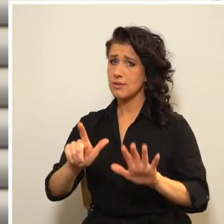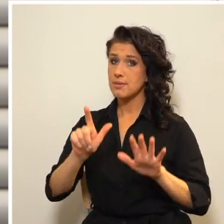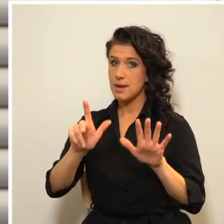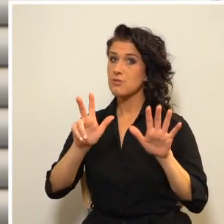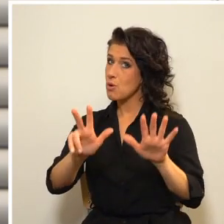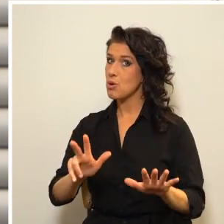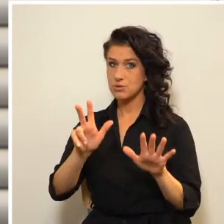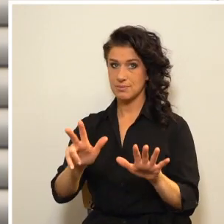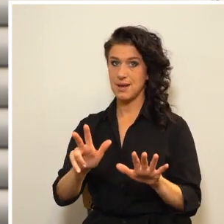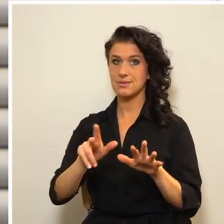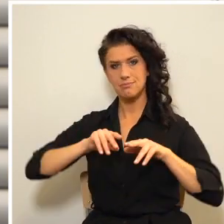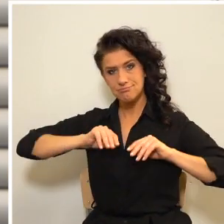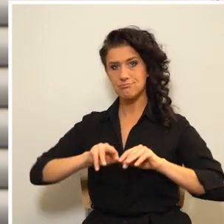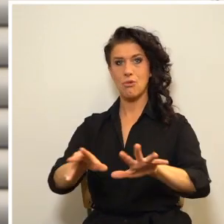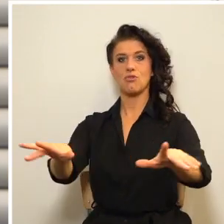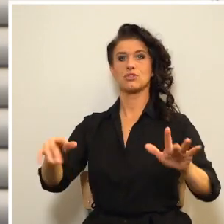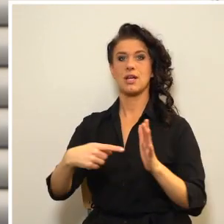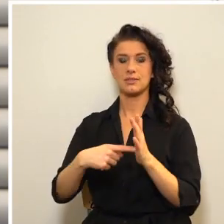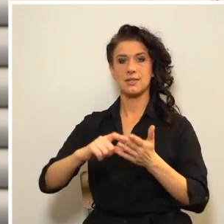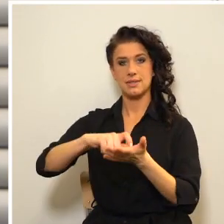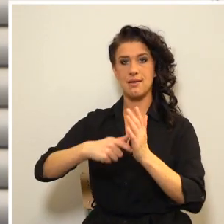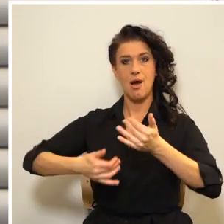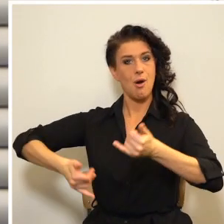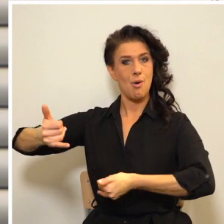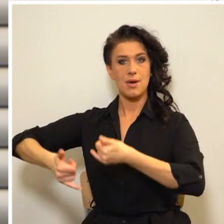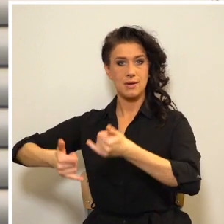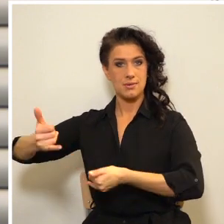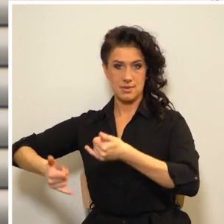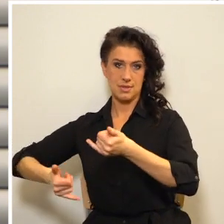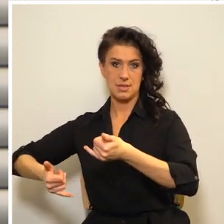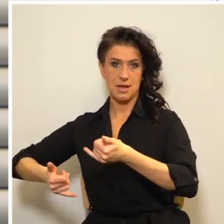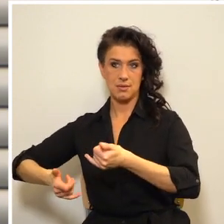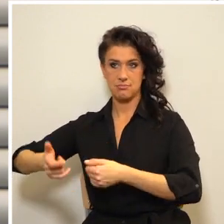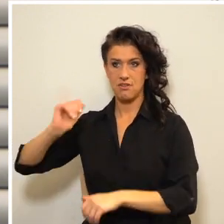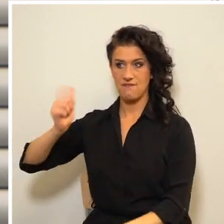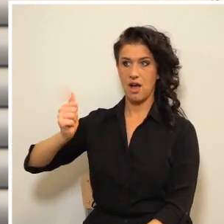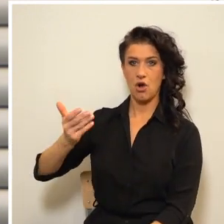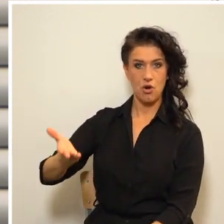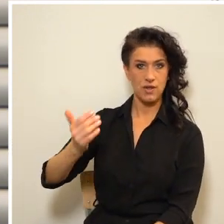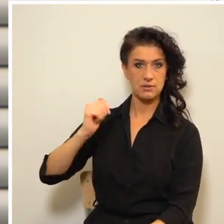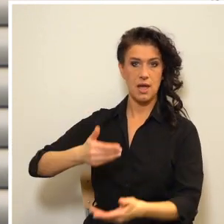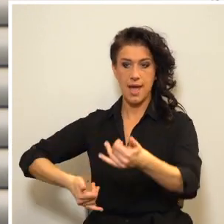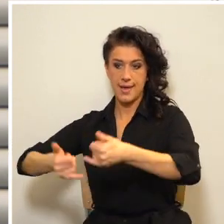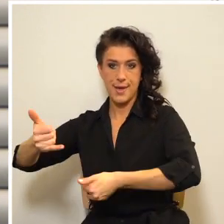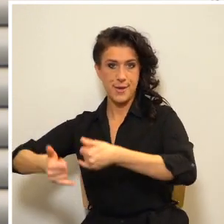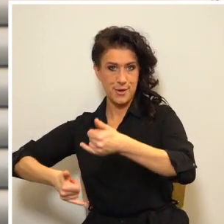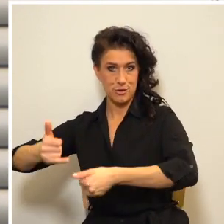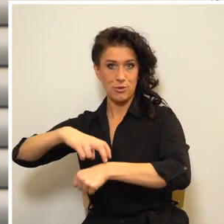będziemy to to będzie powszechne na sali operacyjnej że że chirurg będzie mógł wykorzystać taki narząd